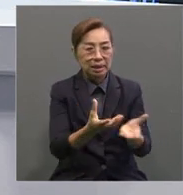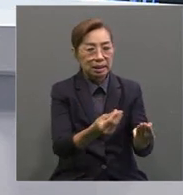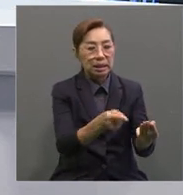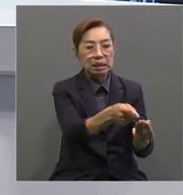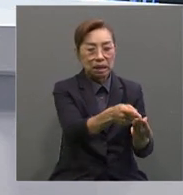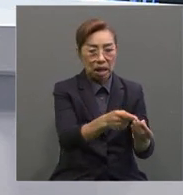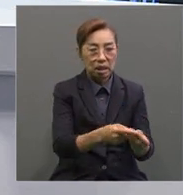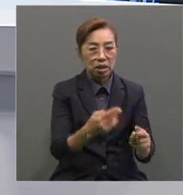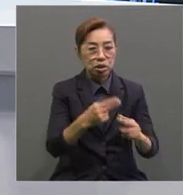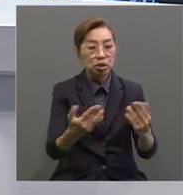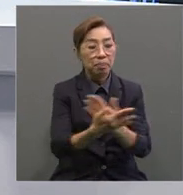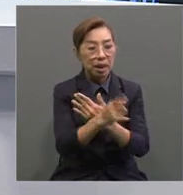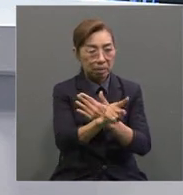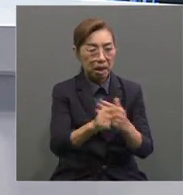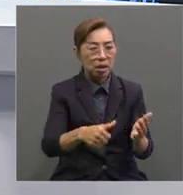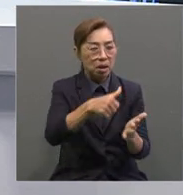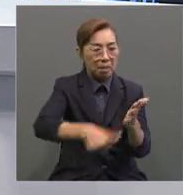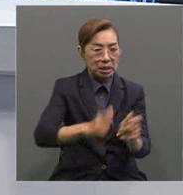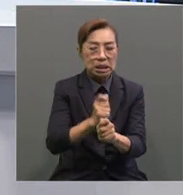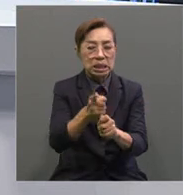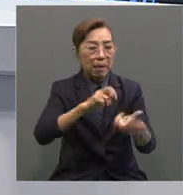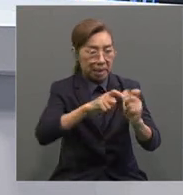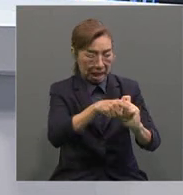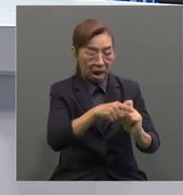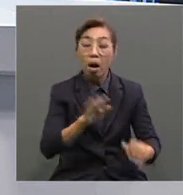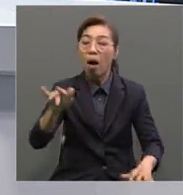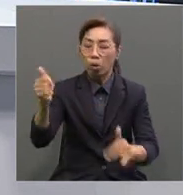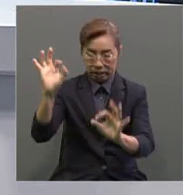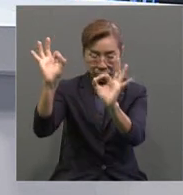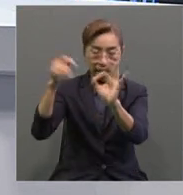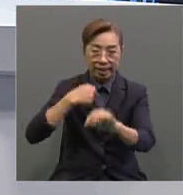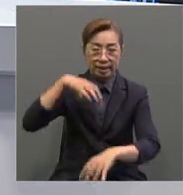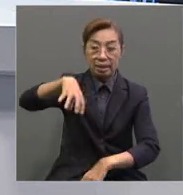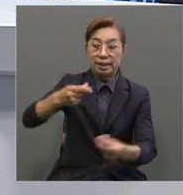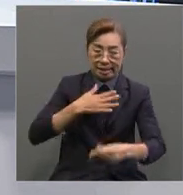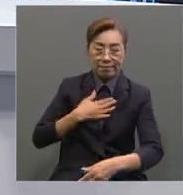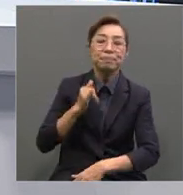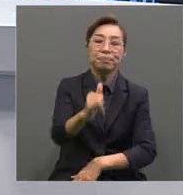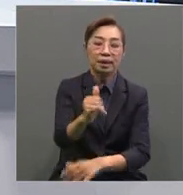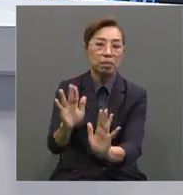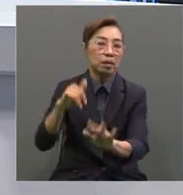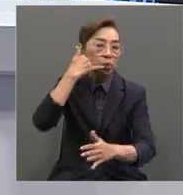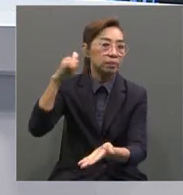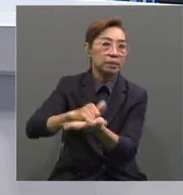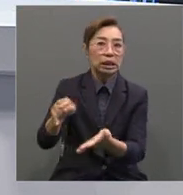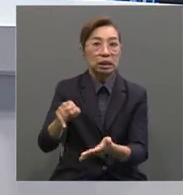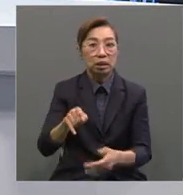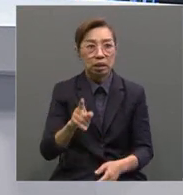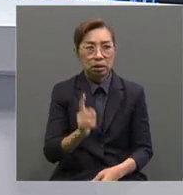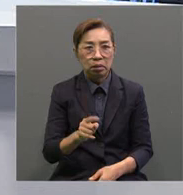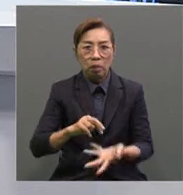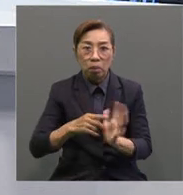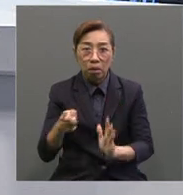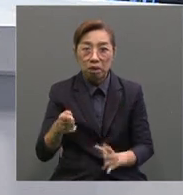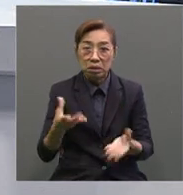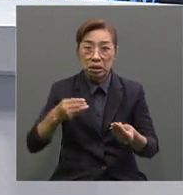ไม่เป็นไรครับเดี๋ยวผมไปที่ดินเองจบวางอันนี้คือกับตัวเองนะคือใช่มันมีเคยมีข่าวบ่อยๆไว่าเอ๊ะเจ้าหน้าที่ที่ดินเขาจะว่างมาก